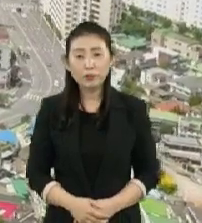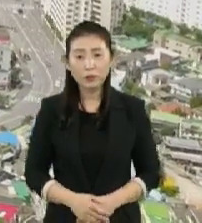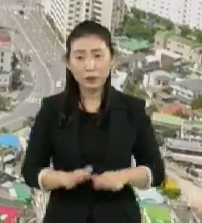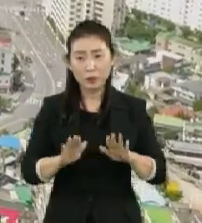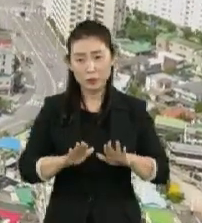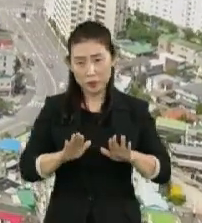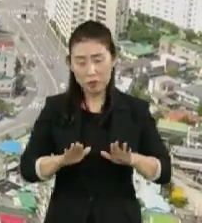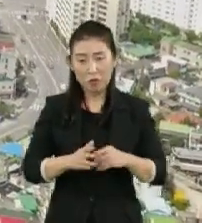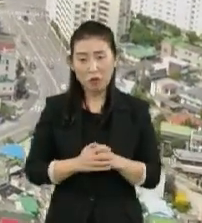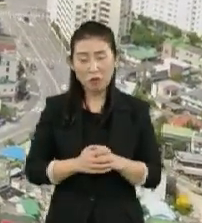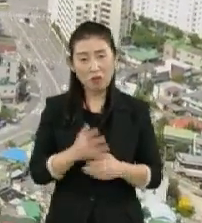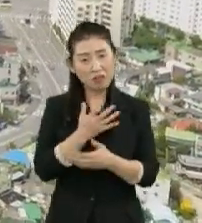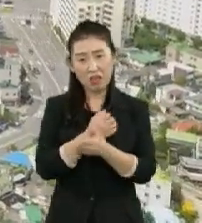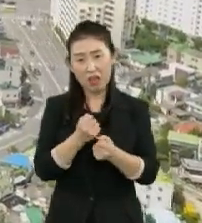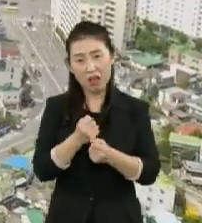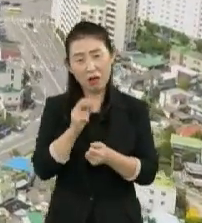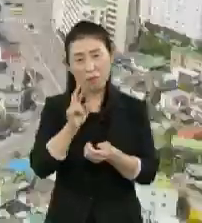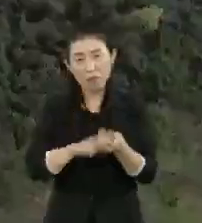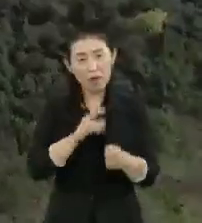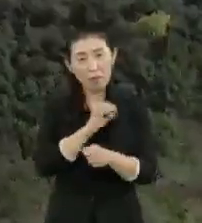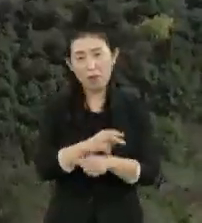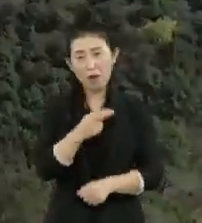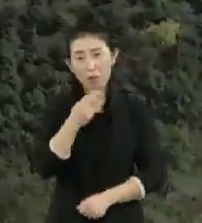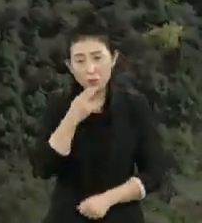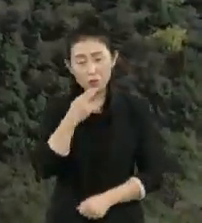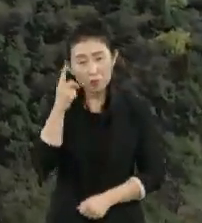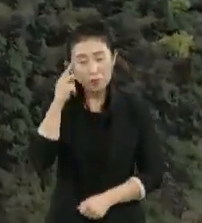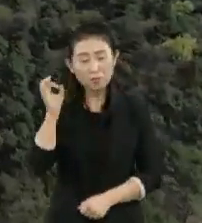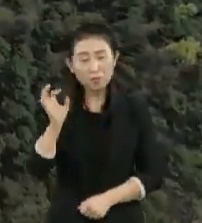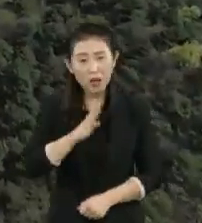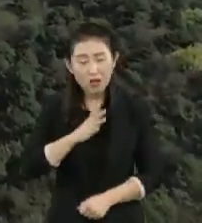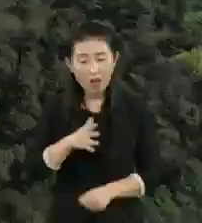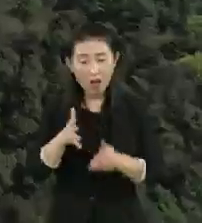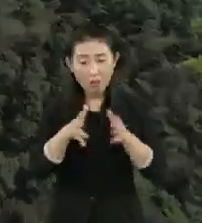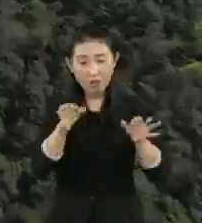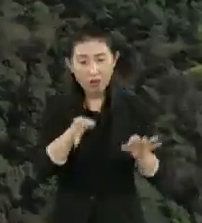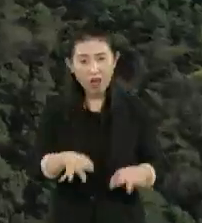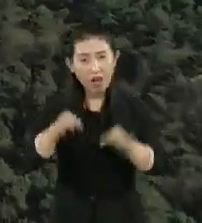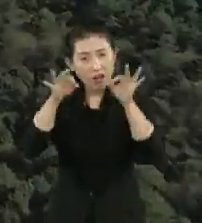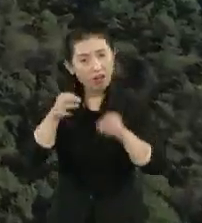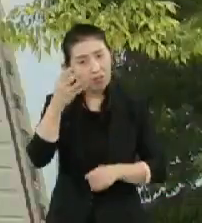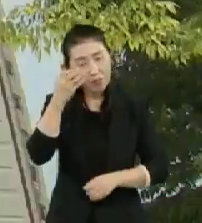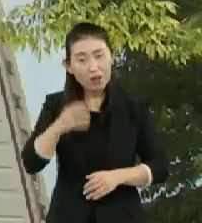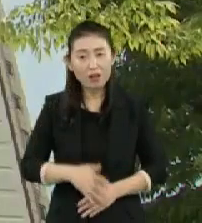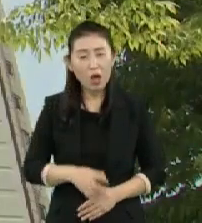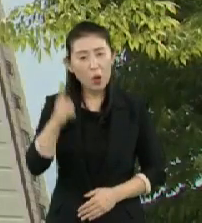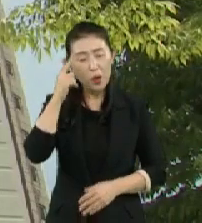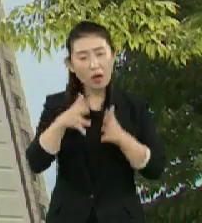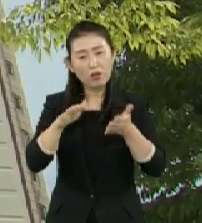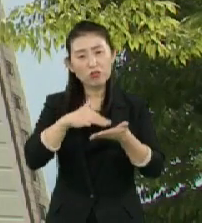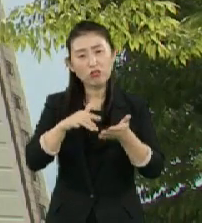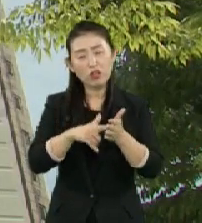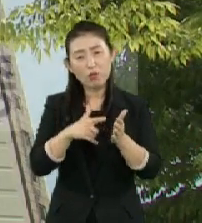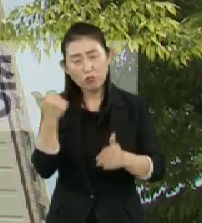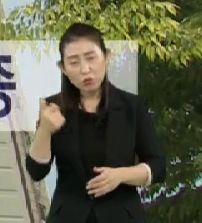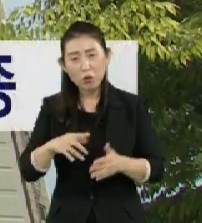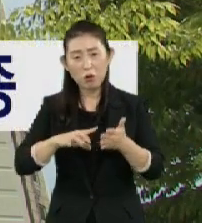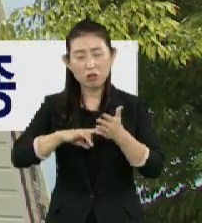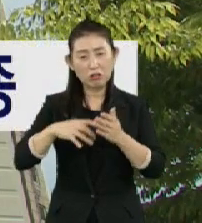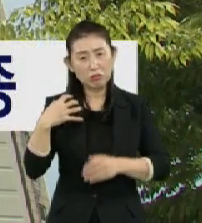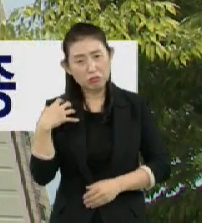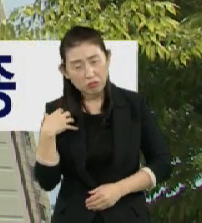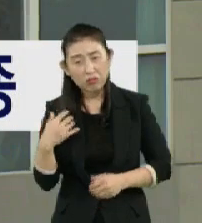올 들어 거래 절벽 속에 집값이 오르는 이례적 현상이 이어집니다. 공급 부족, 특히 양도세 중과